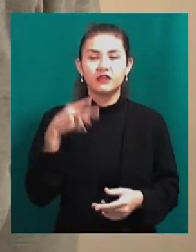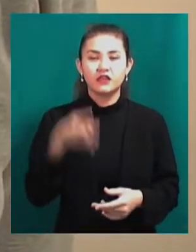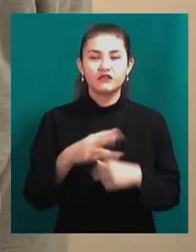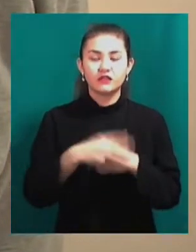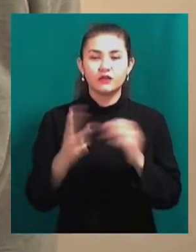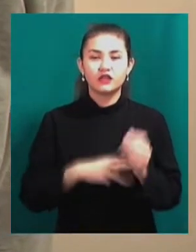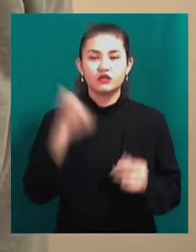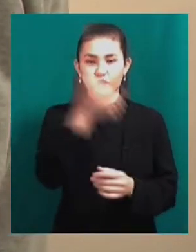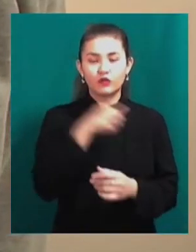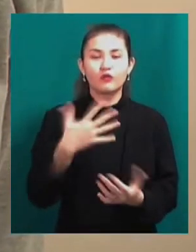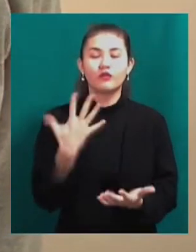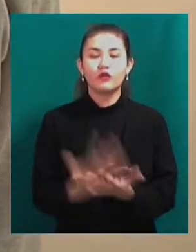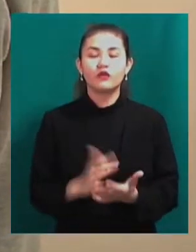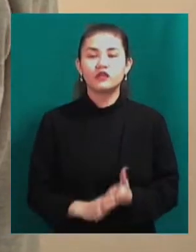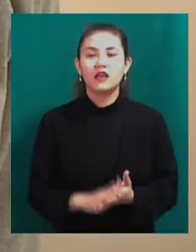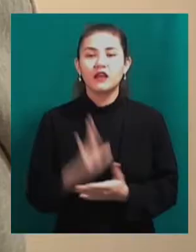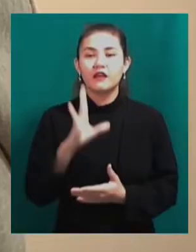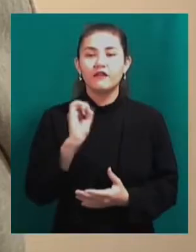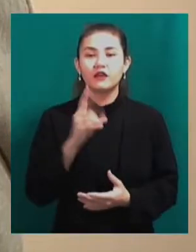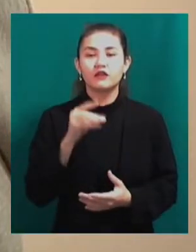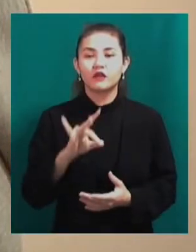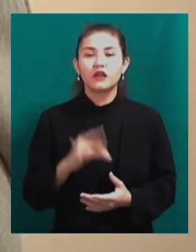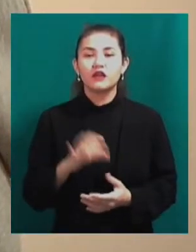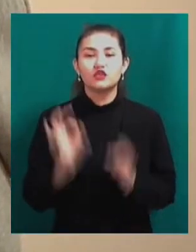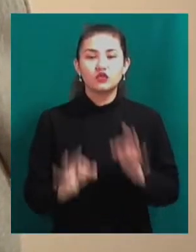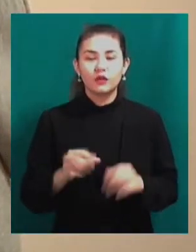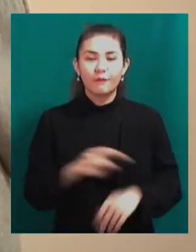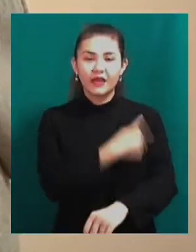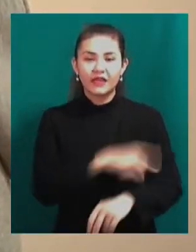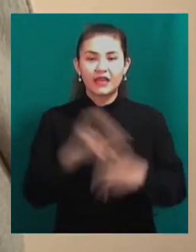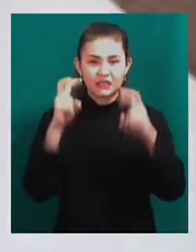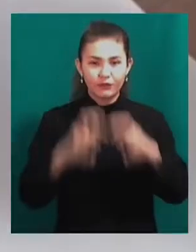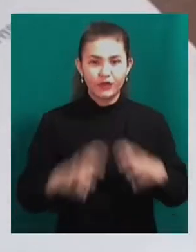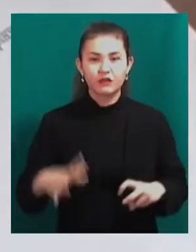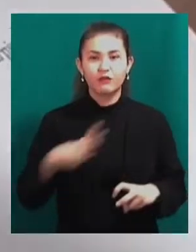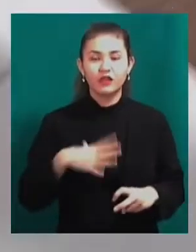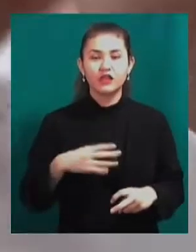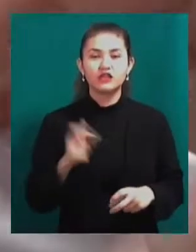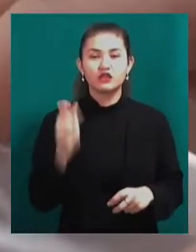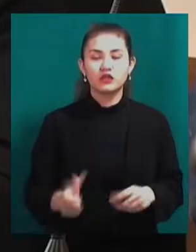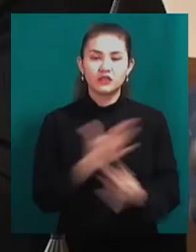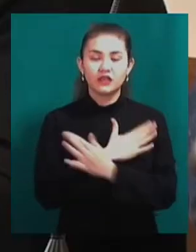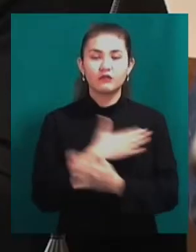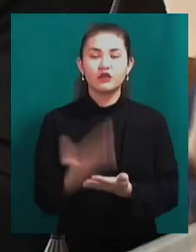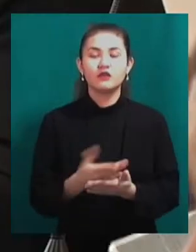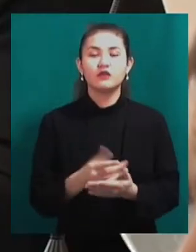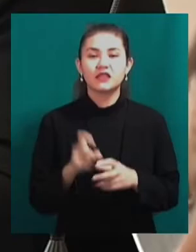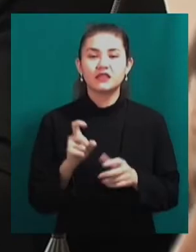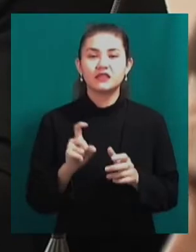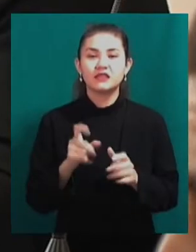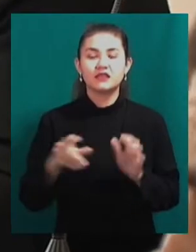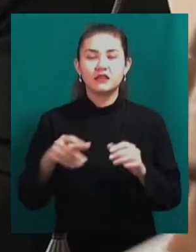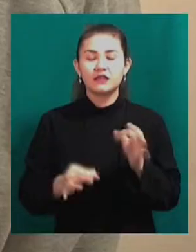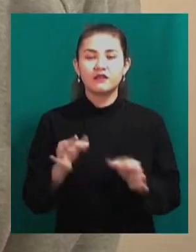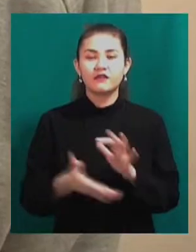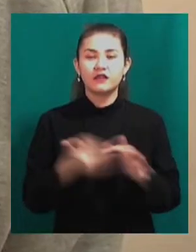Покази давав Віктор Магринчук, судмедексперт, який оглядав і досліджував тіло загиблого. Його на засідання викликала сторона